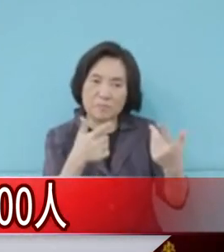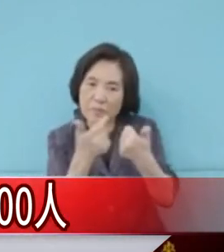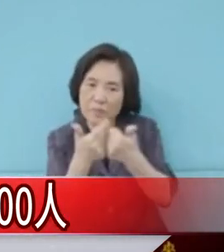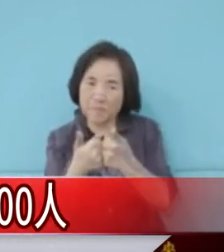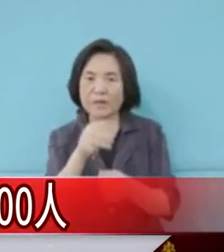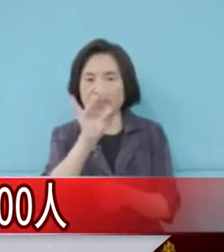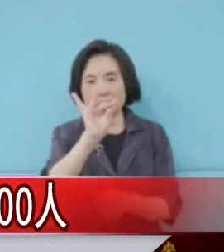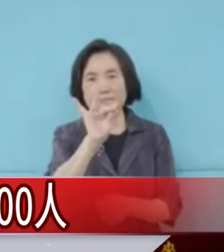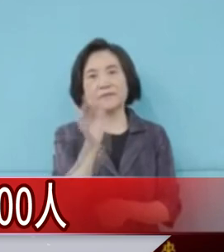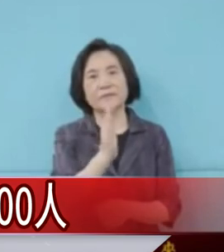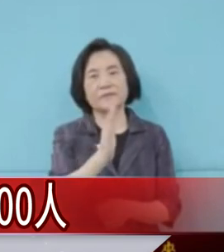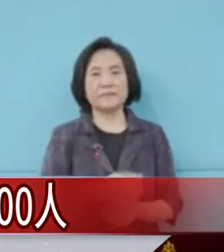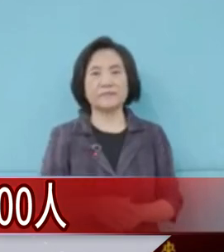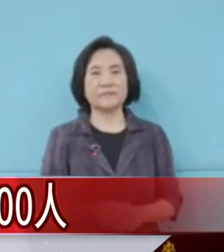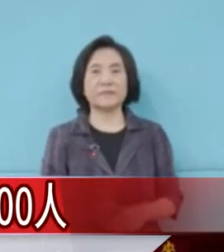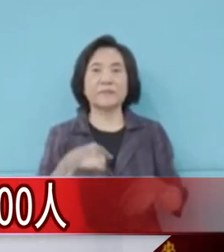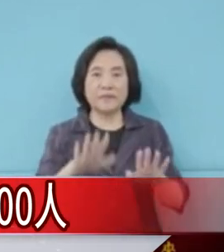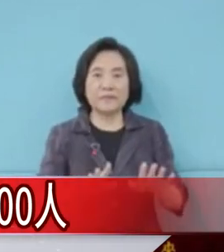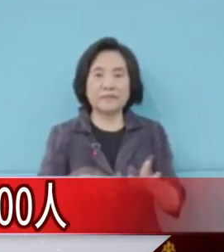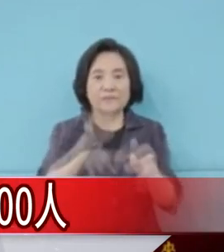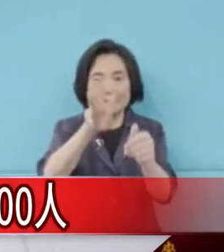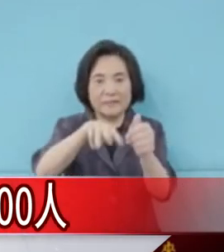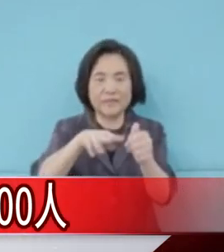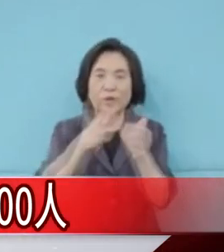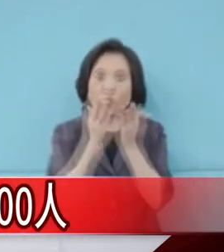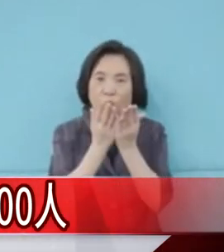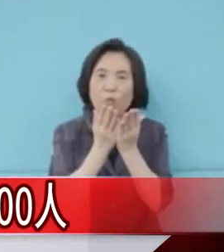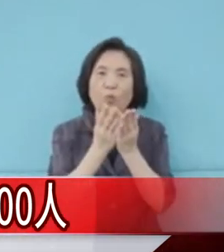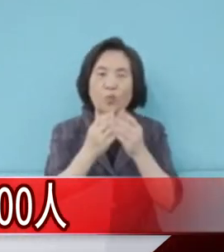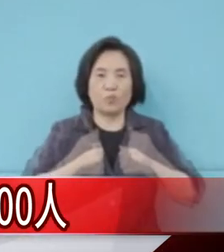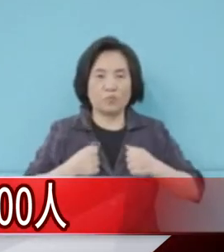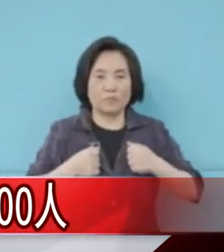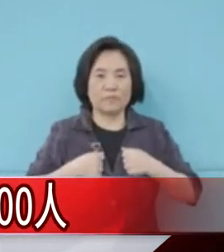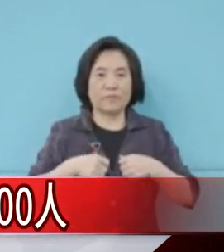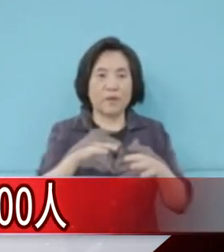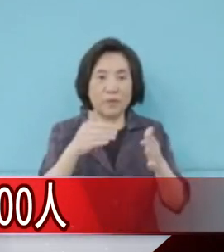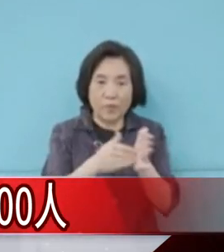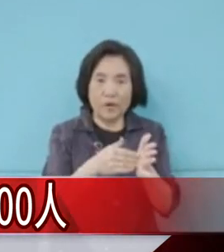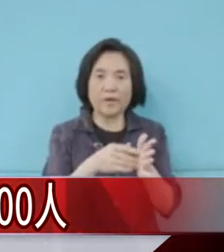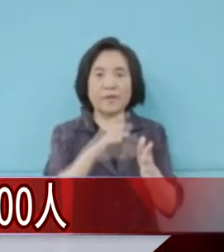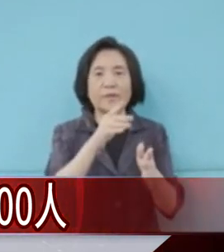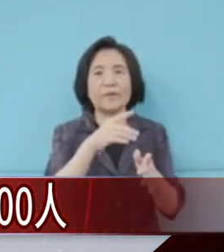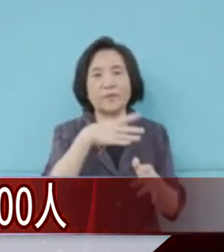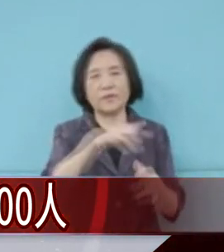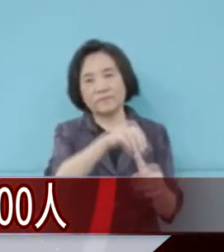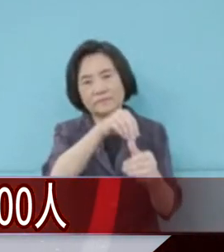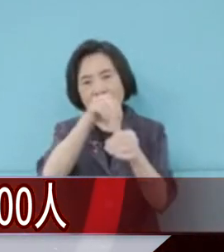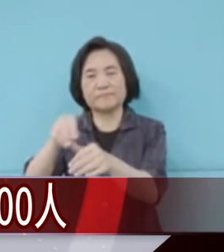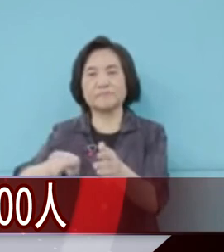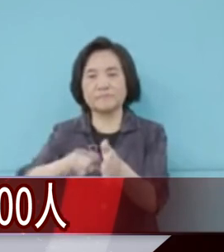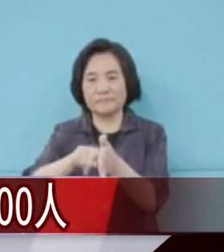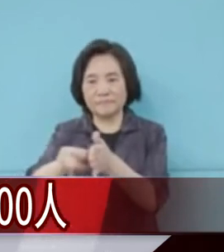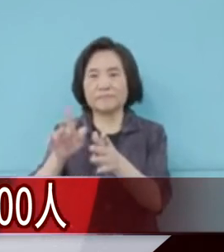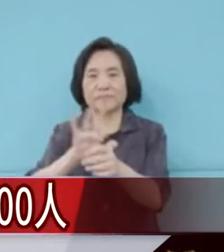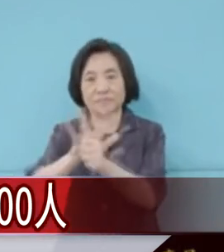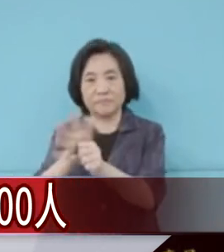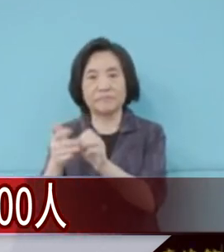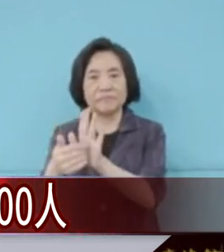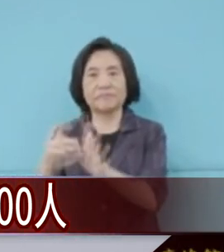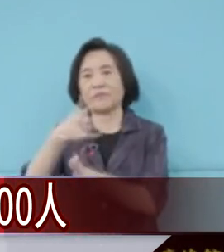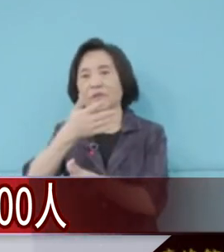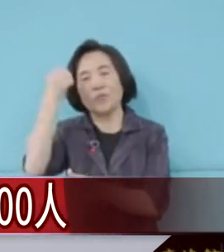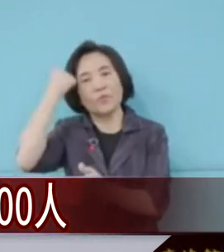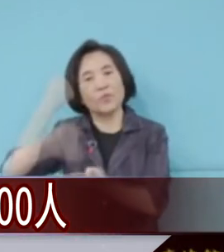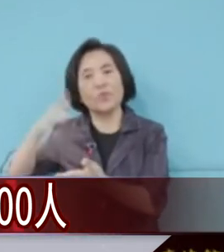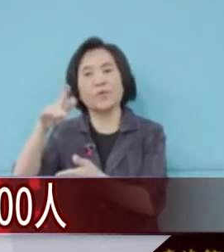概是100人左右，那现在正在上课，上课完了之后我们就会安排他到专责防疫旅馆去服务。那防务人